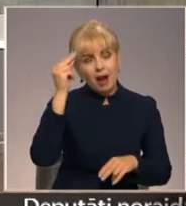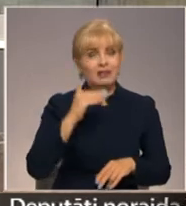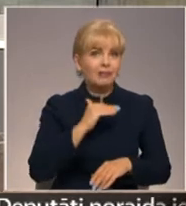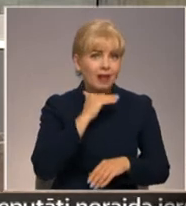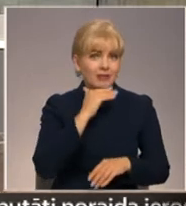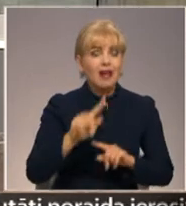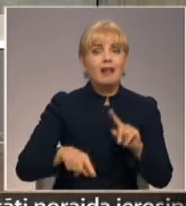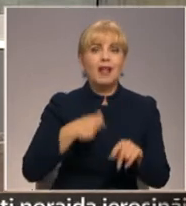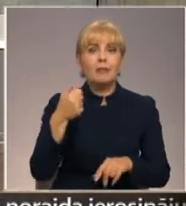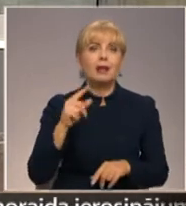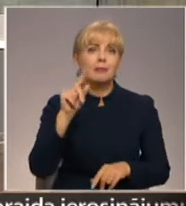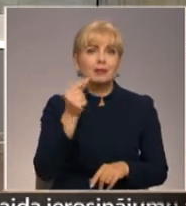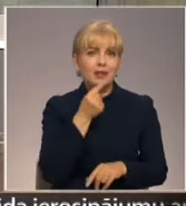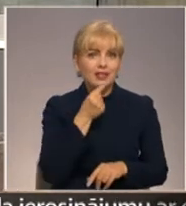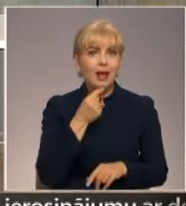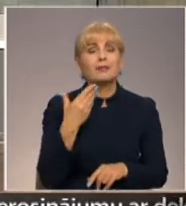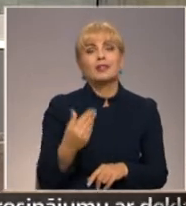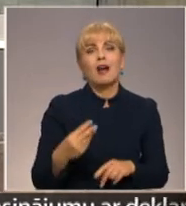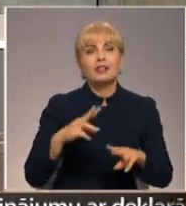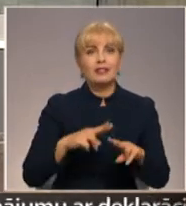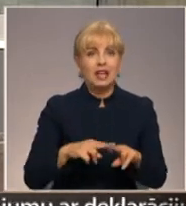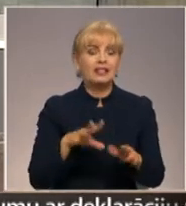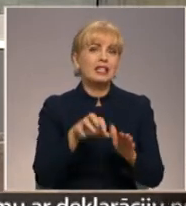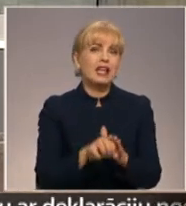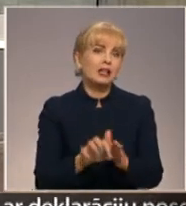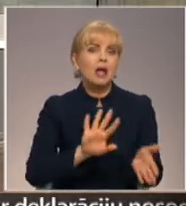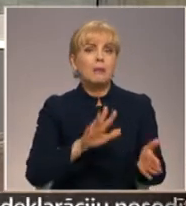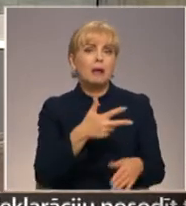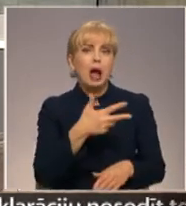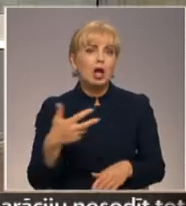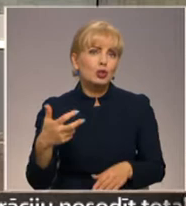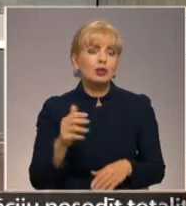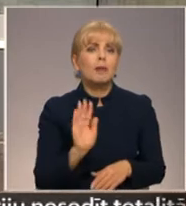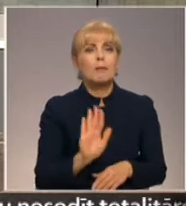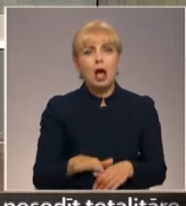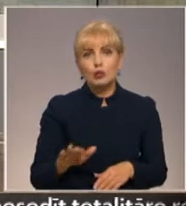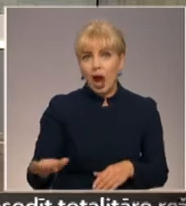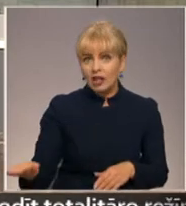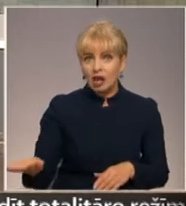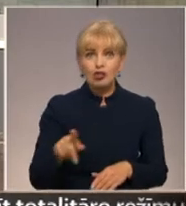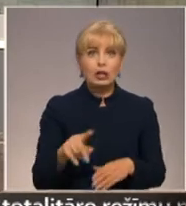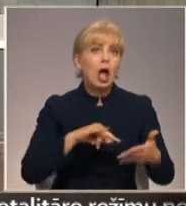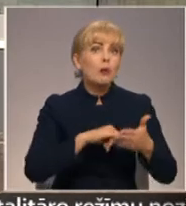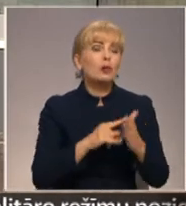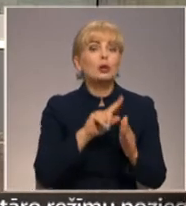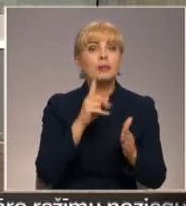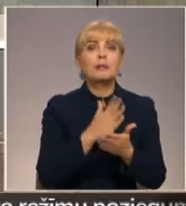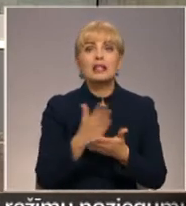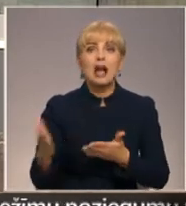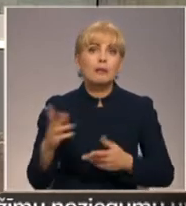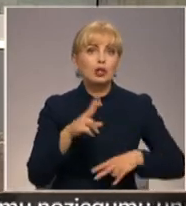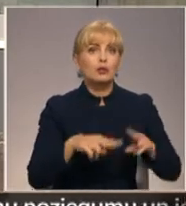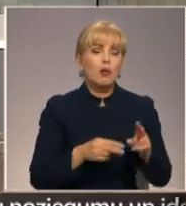un nākamā gada 1. septembrī savas vietas tajās ieņems ap 800 mazo ādažnieku. Projekta pirmās kārtas